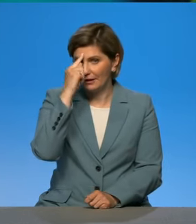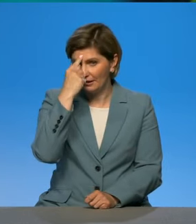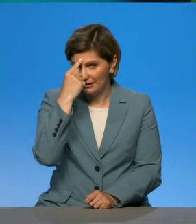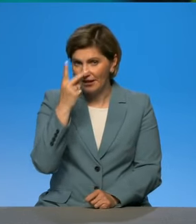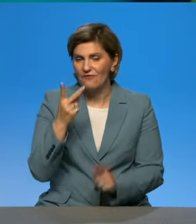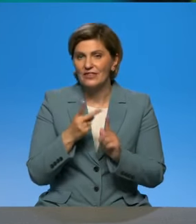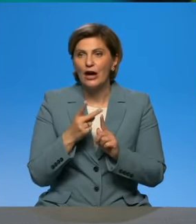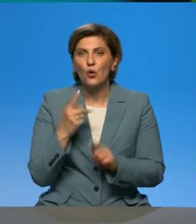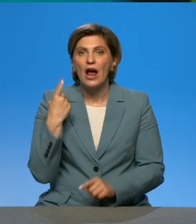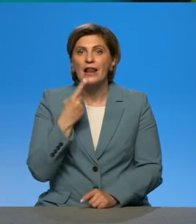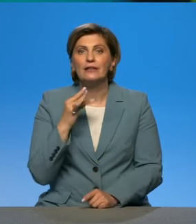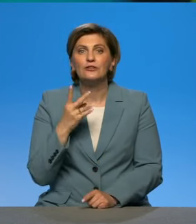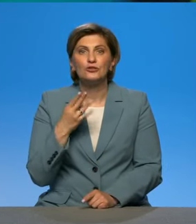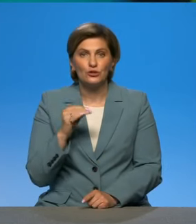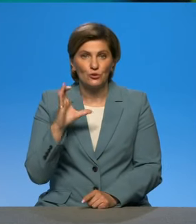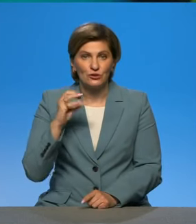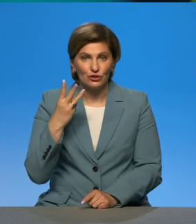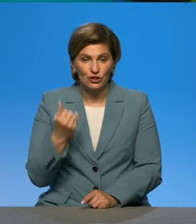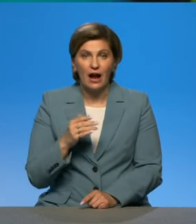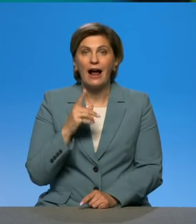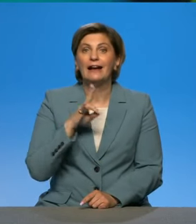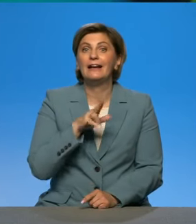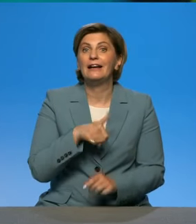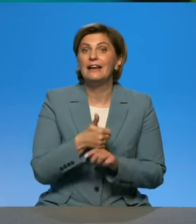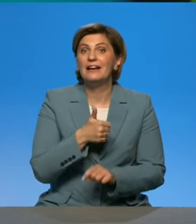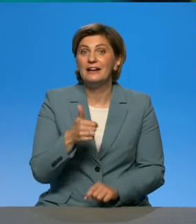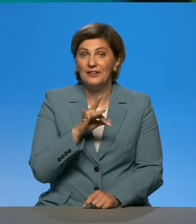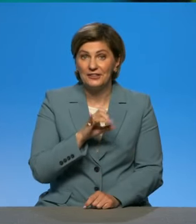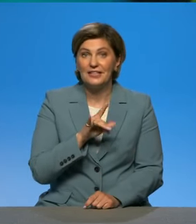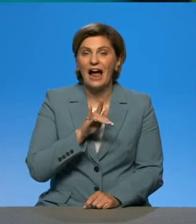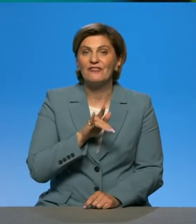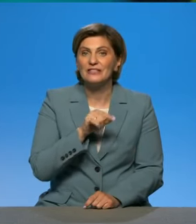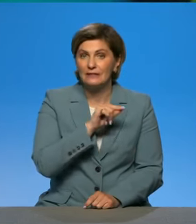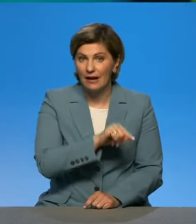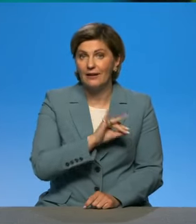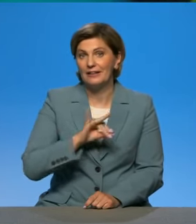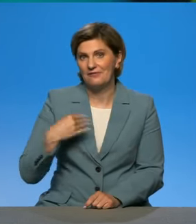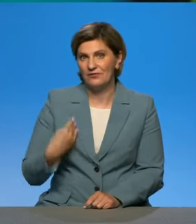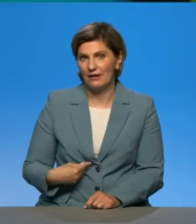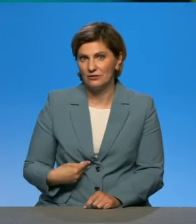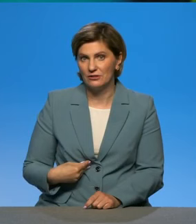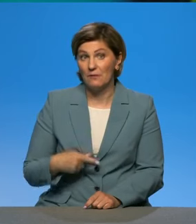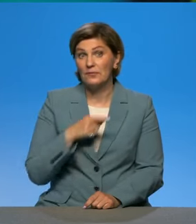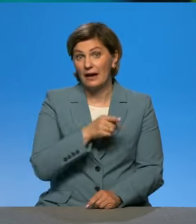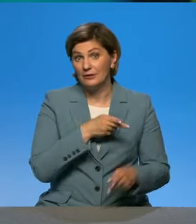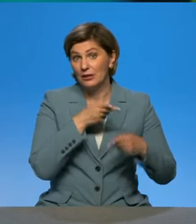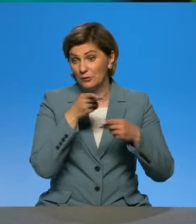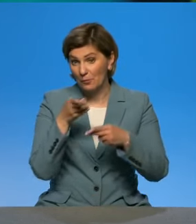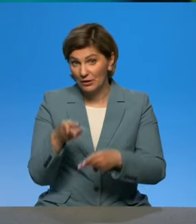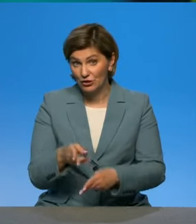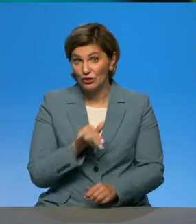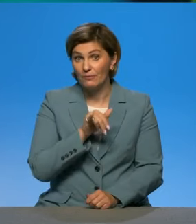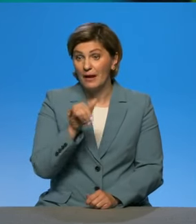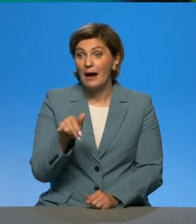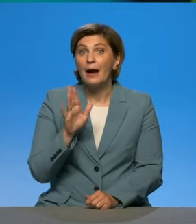Штатов, так. Лидер Австралии, лидер Франции. Угу. Неплохо. Они приезжают к Джеймсу Марапу,